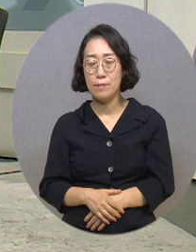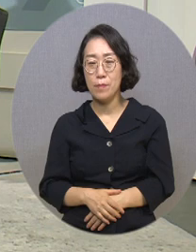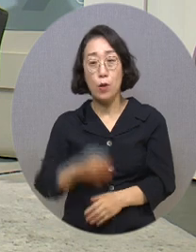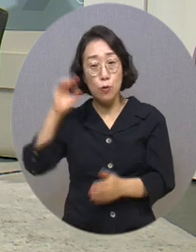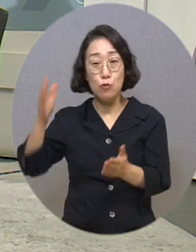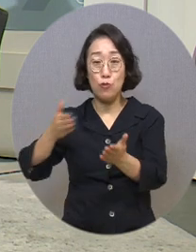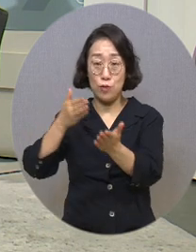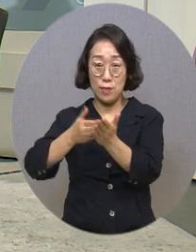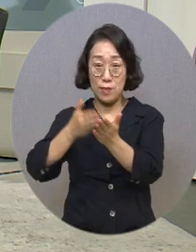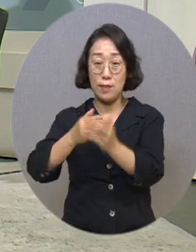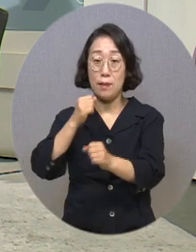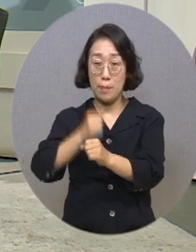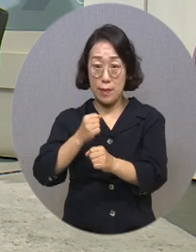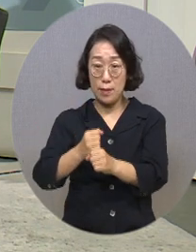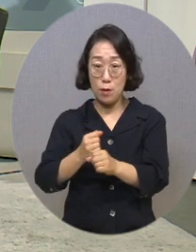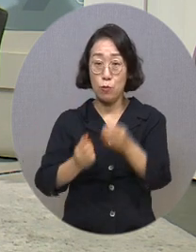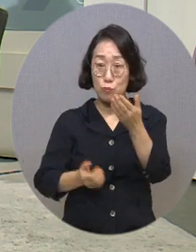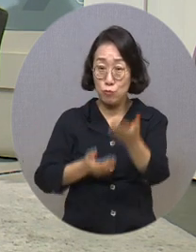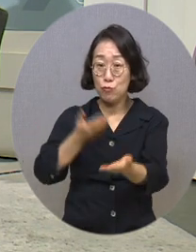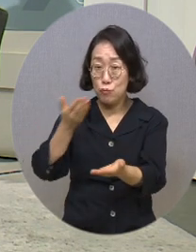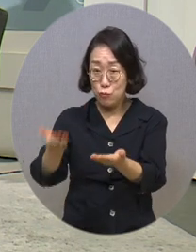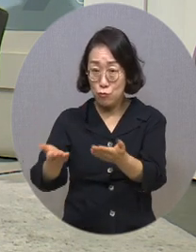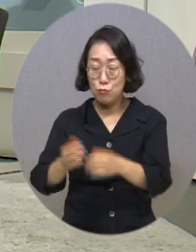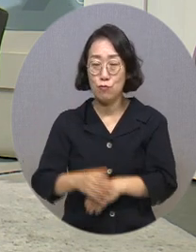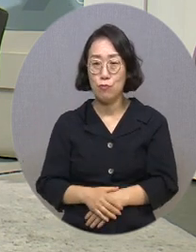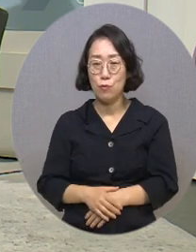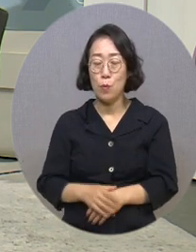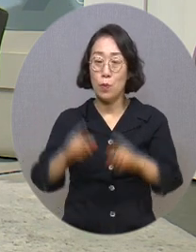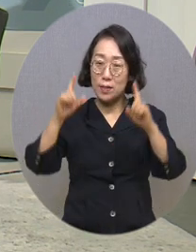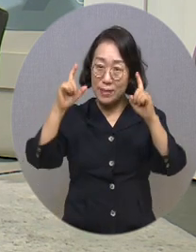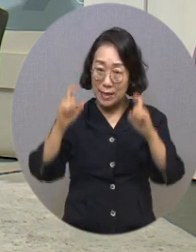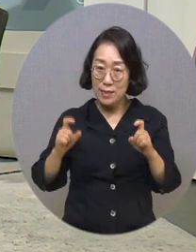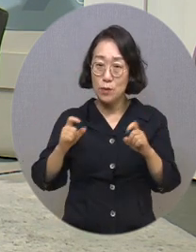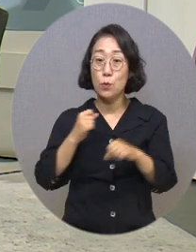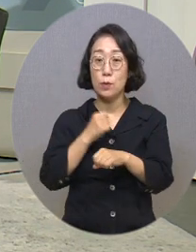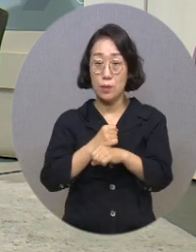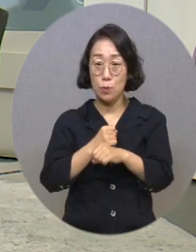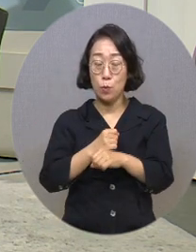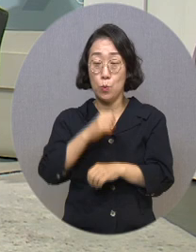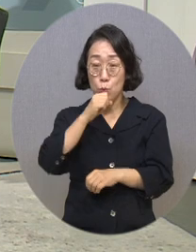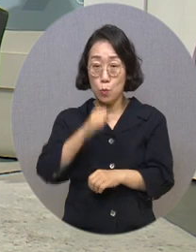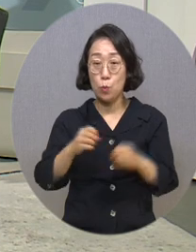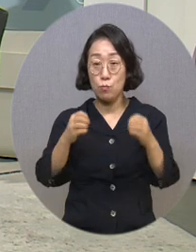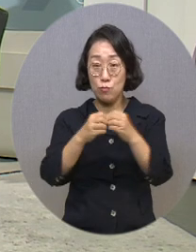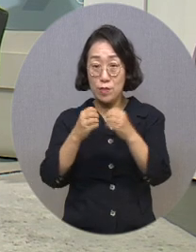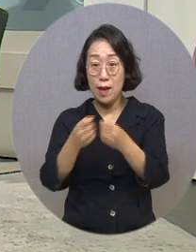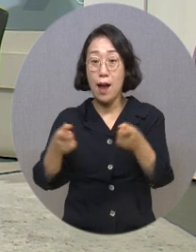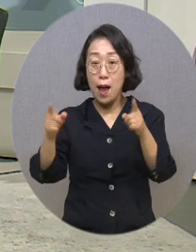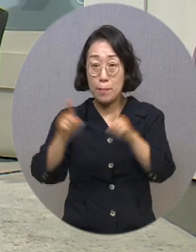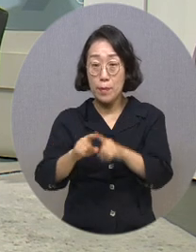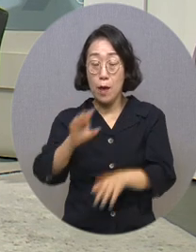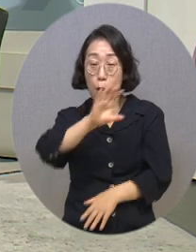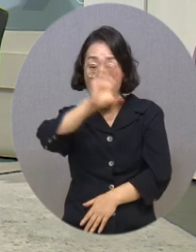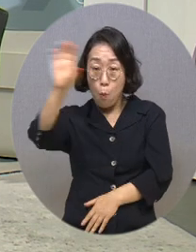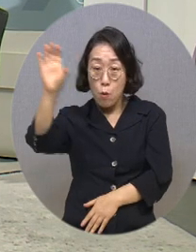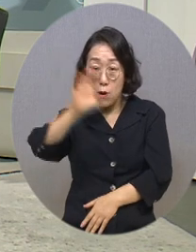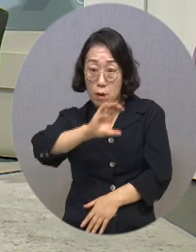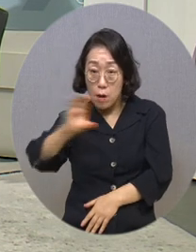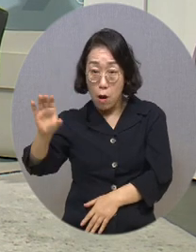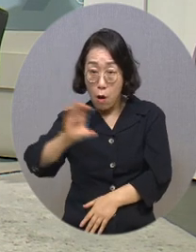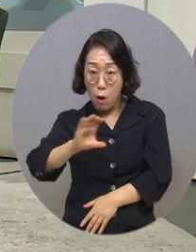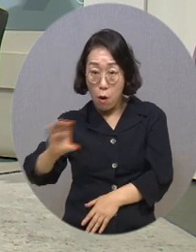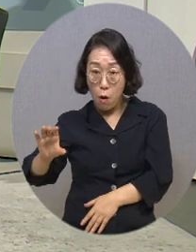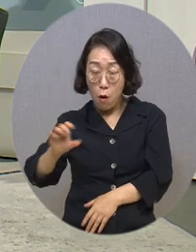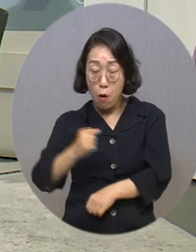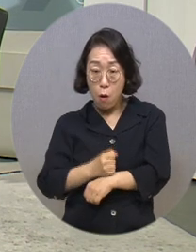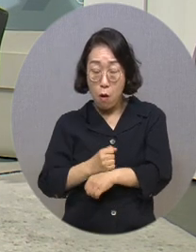뉴스 같은 것을 만들어 드리고 사진도 찍어서 좋은 글도 같이 올려주고 뭐